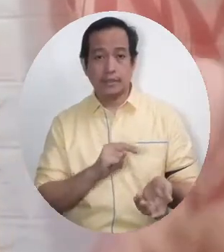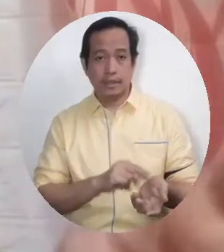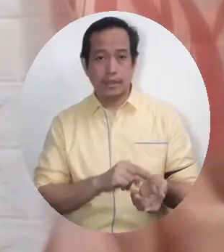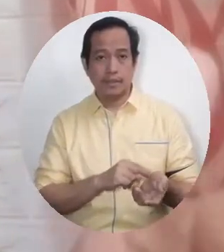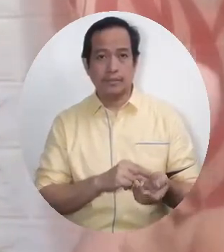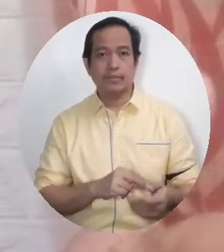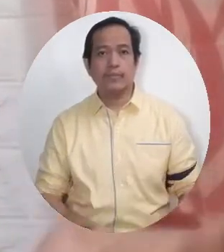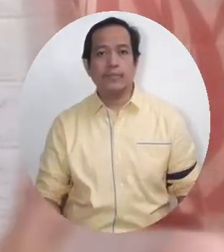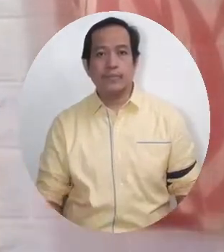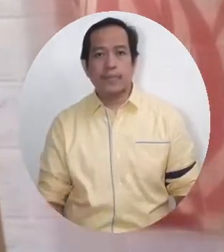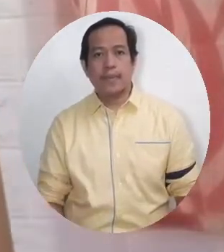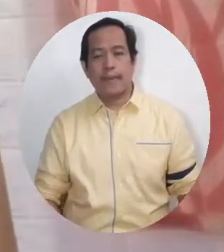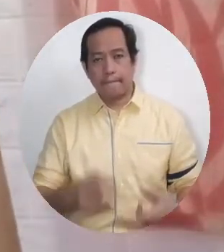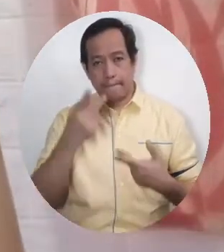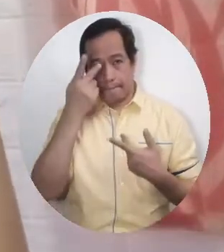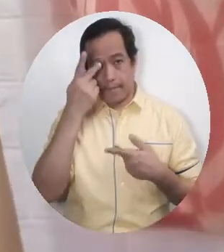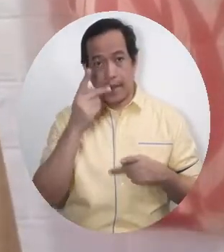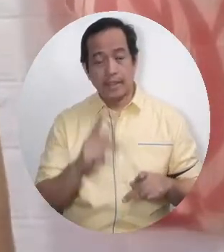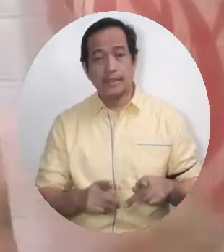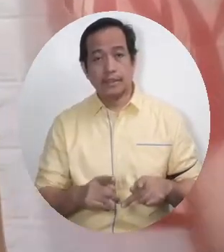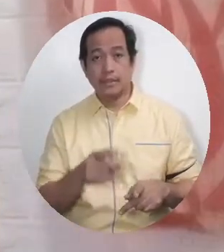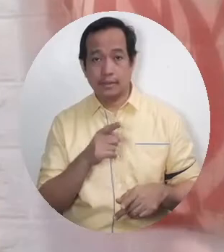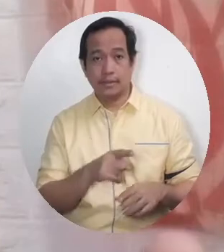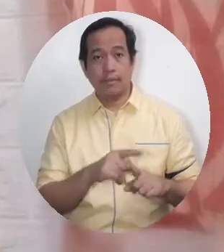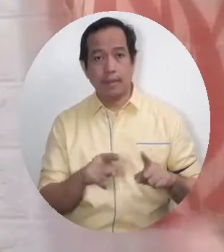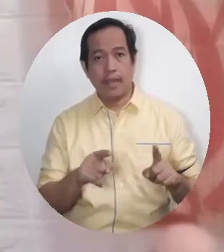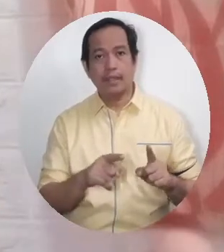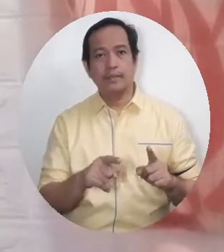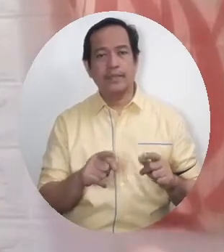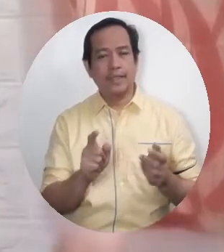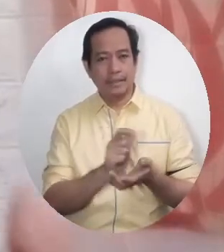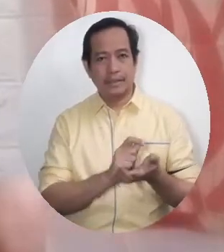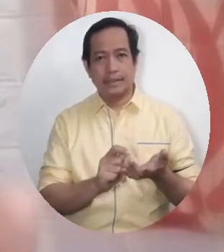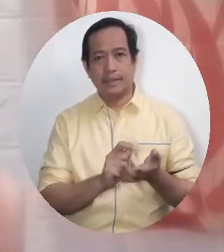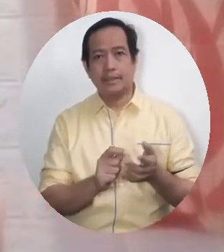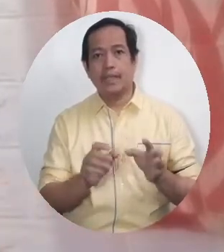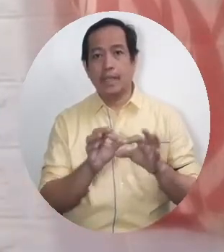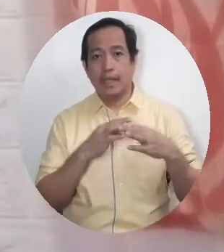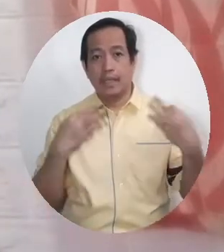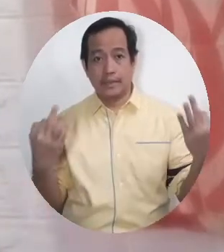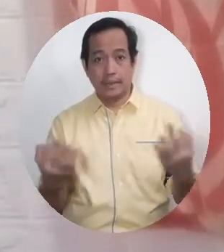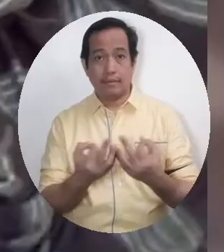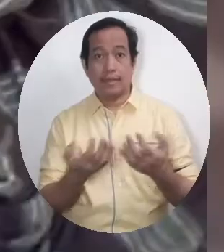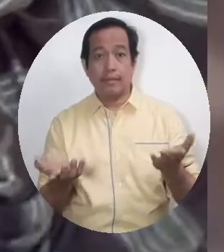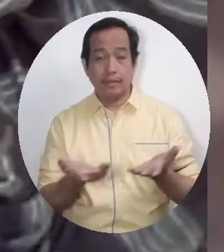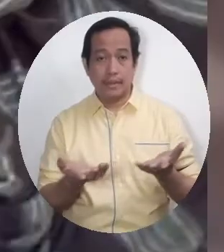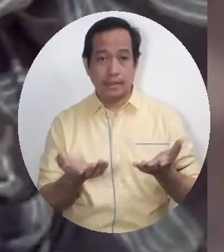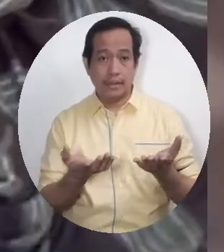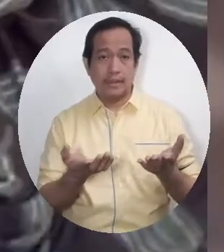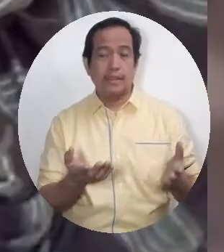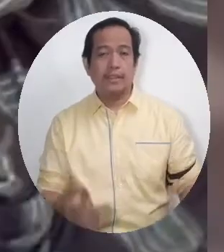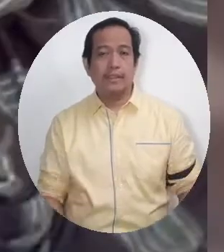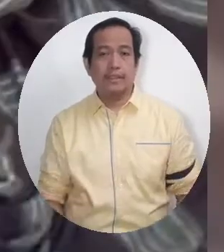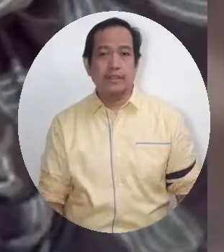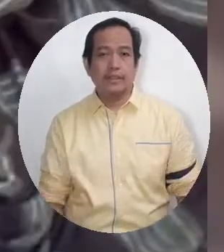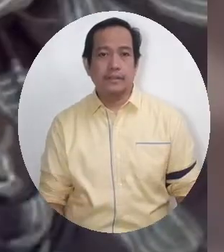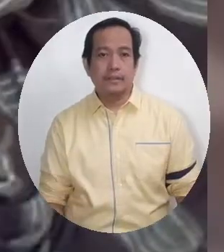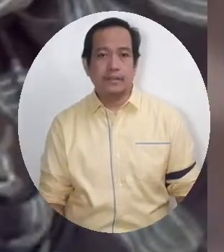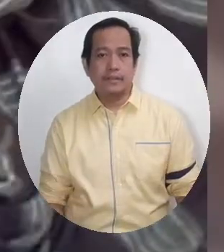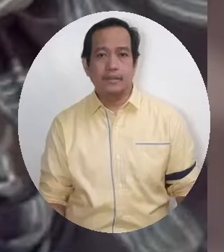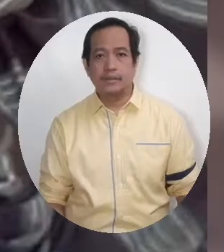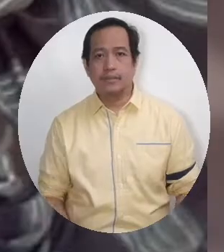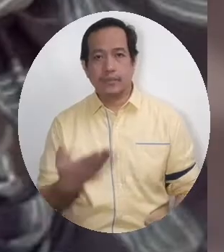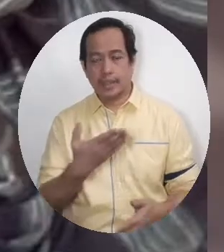as a nurse. Kumbaga, pasyente ka, pero pamilya po ang turingan namin